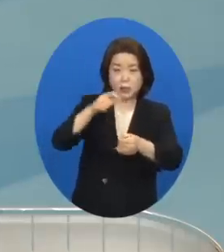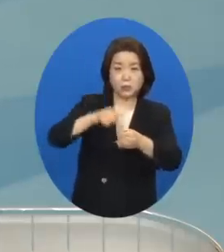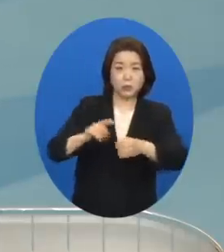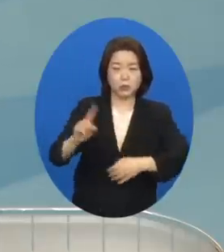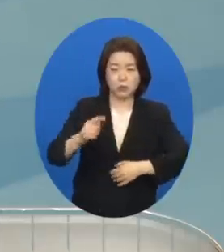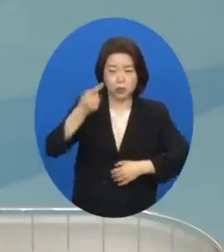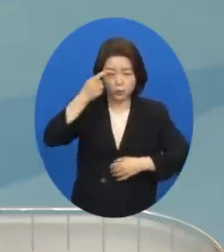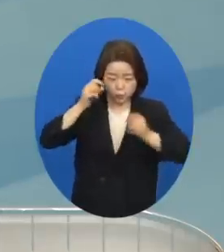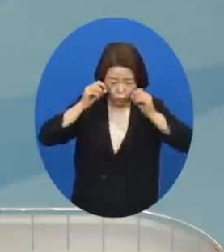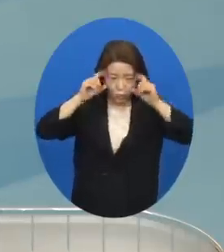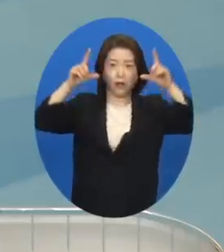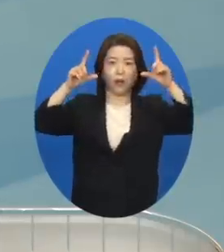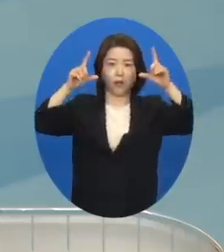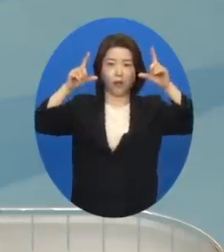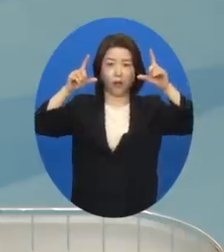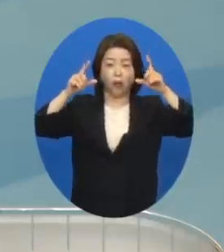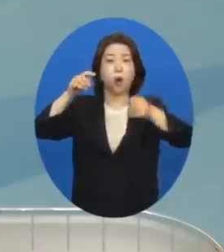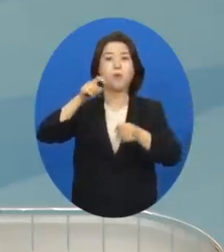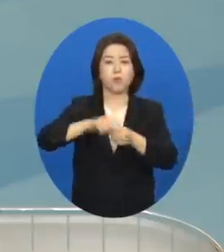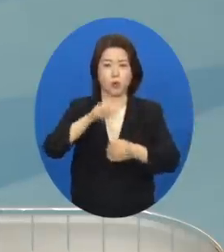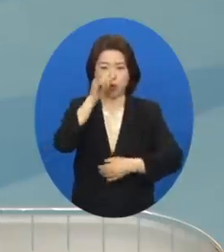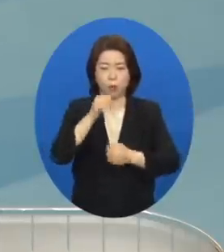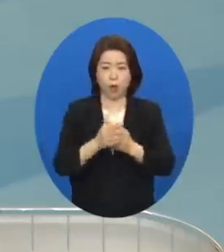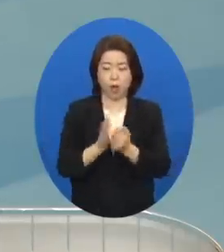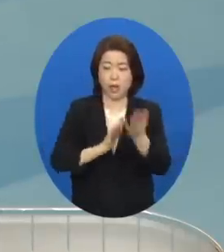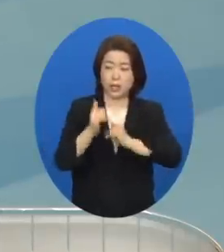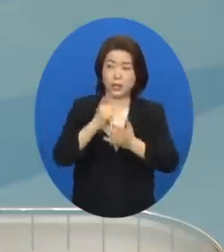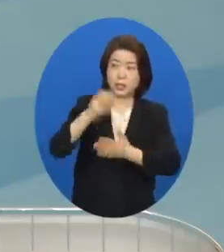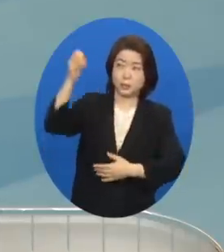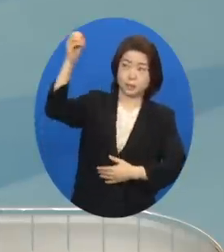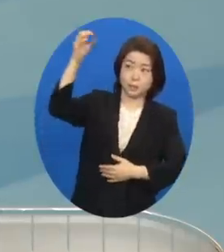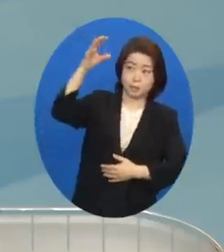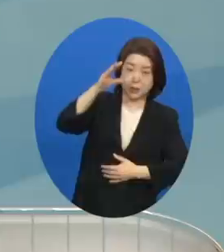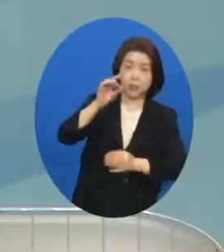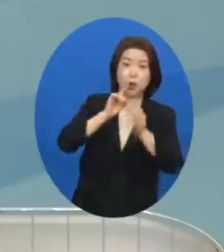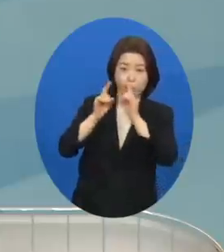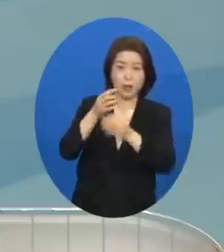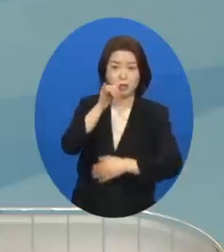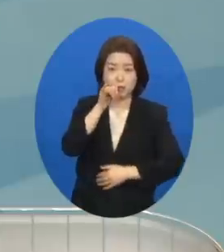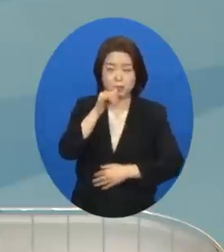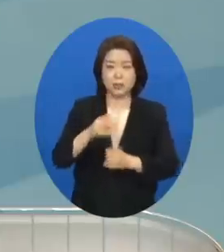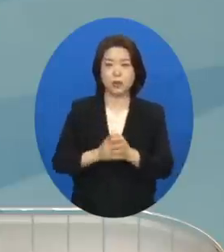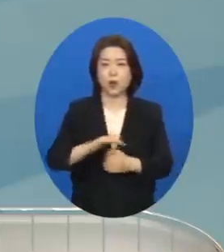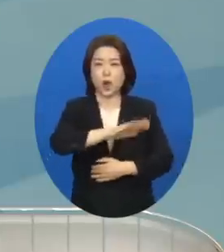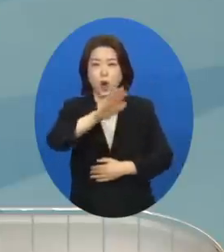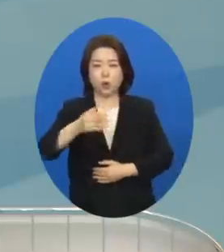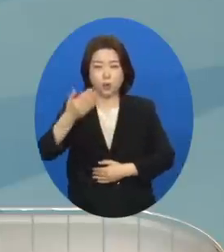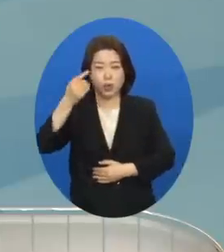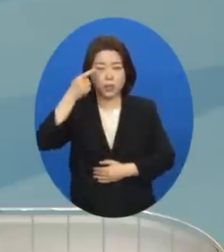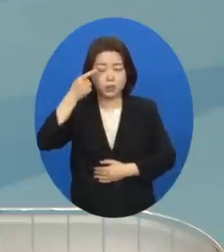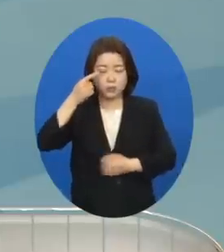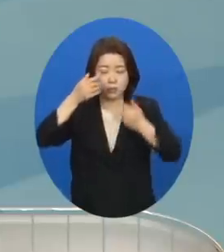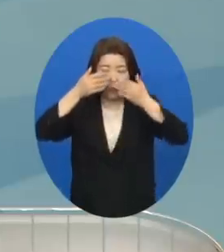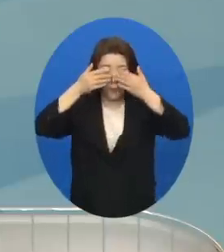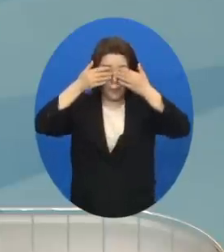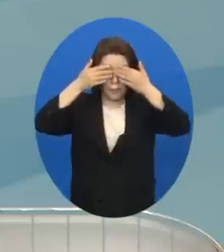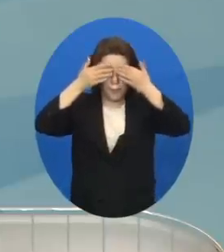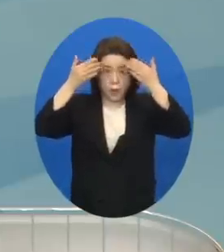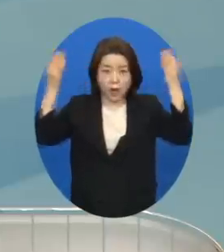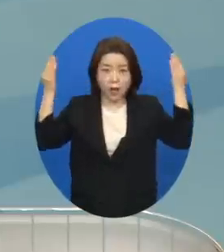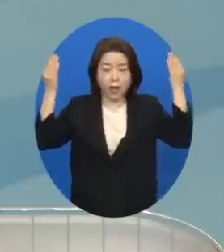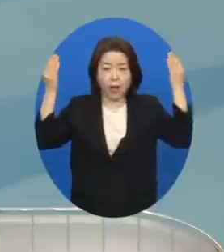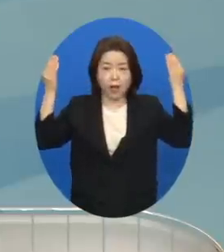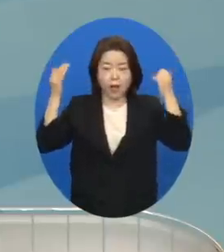열어주기 위해서 오신 거예요. 예수님을 빛이라고 말씀하신 이유는 우리 눈을 열어주, 어둠 속에서 헤매지